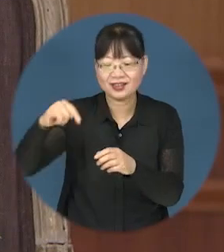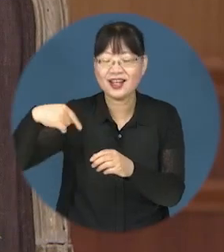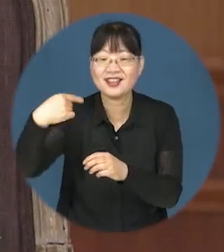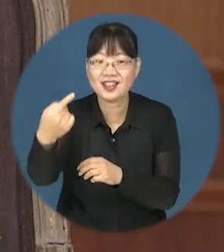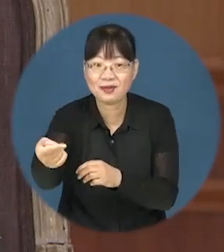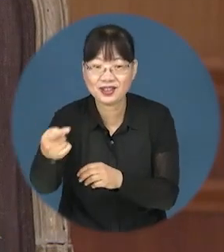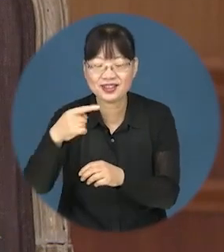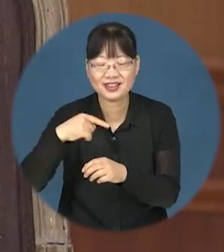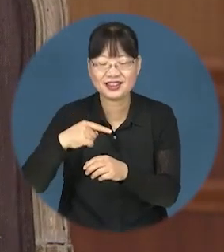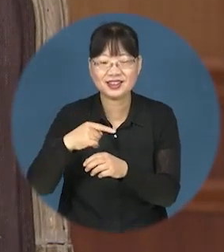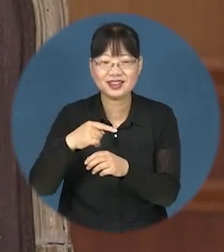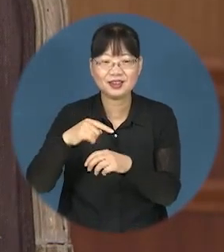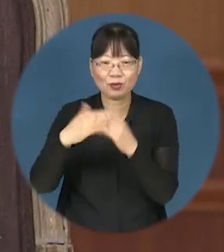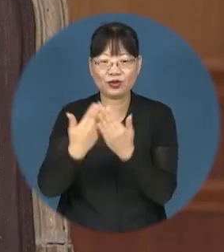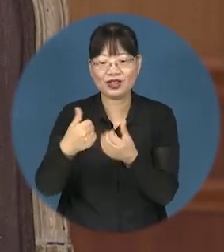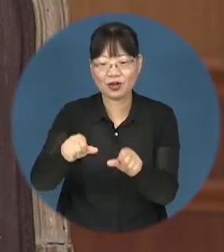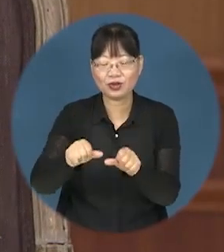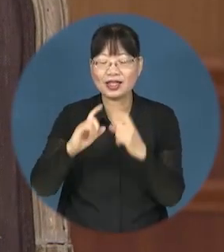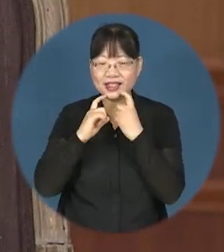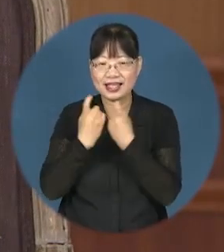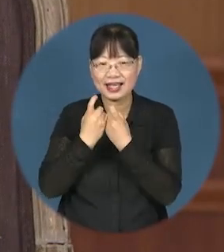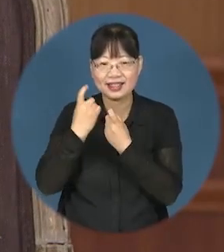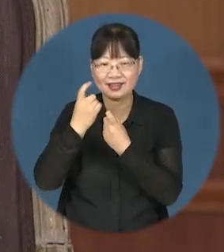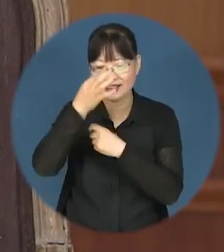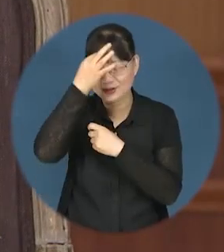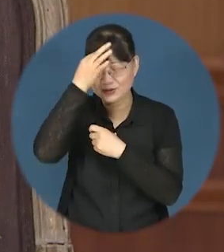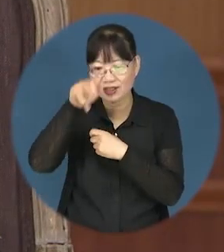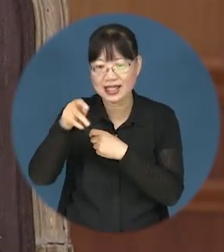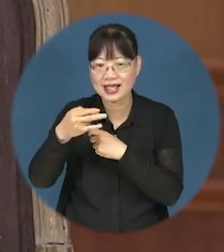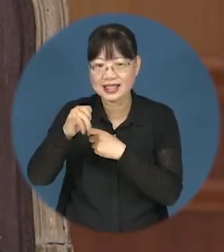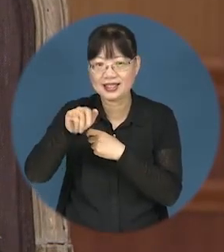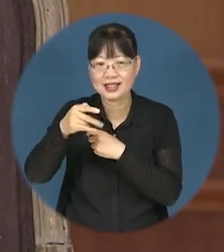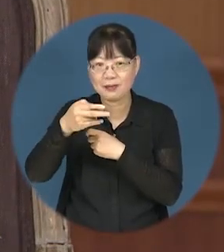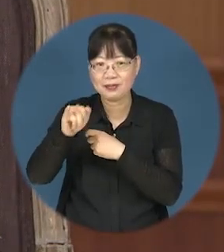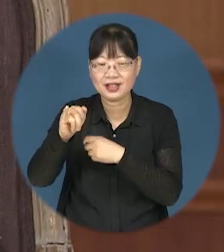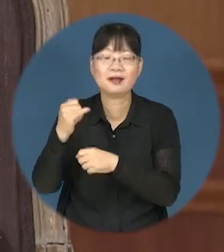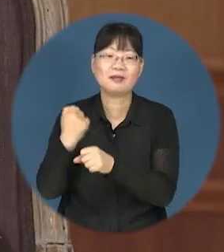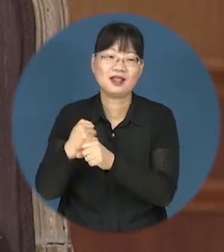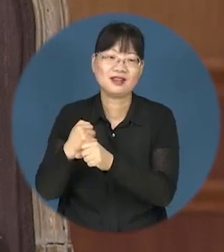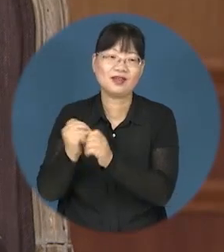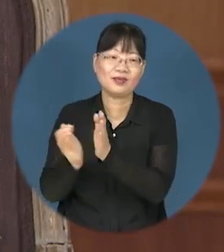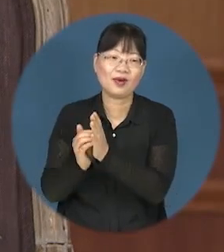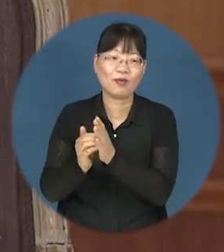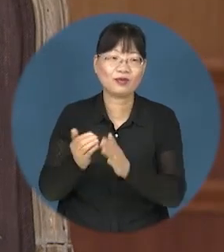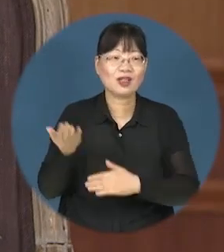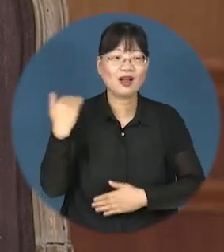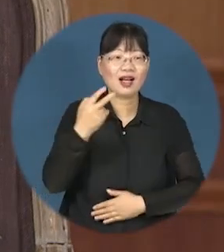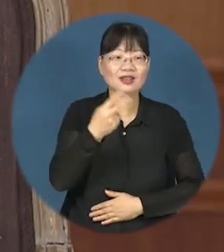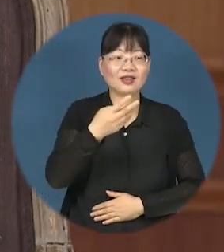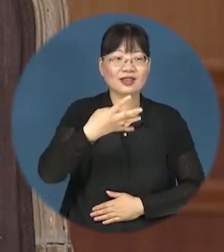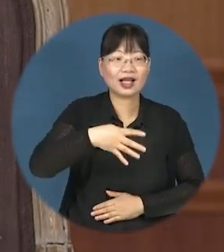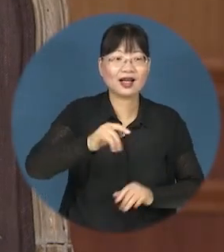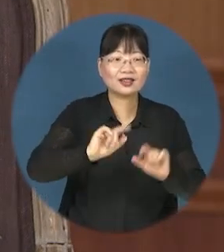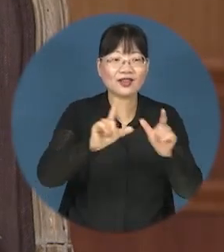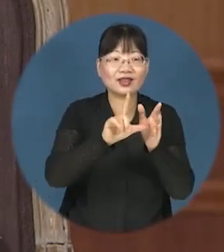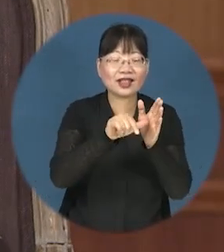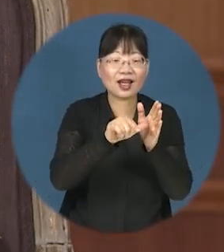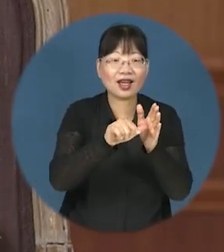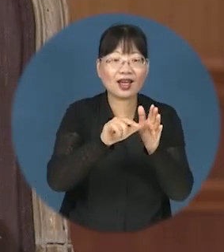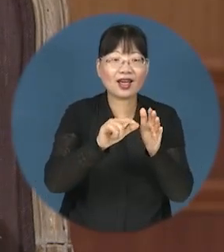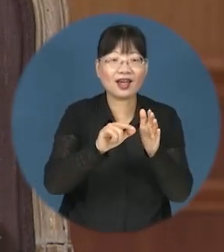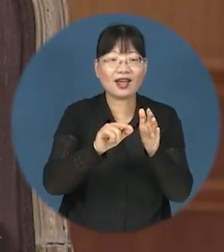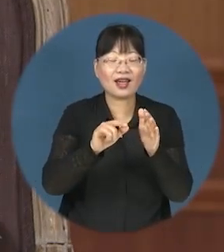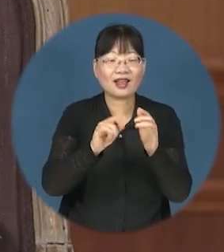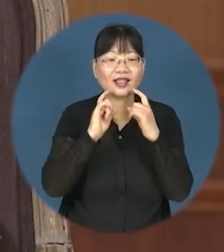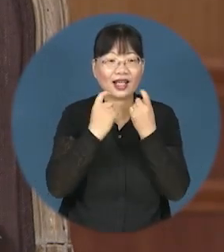나왔습니다 2004년에 제가 첫 개인전을 한 것 같은데요 켈리 그래프 4 아 켈리 그때는 캘리그라피 하는 말이 없었구요 여러분